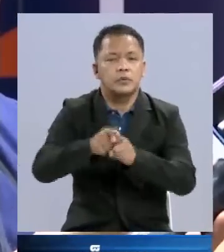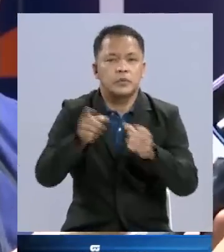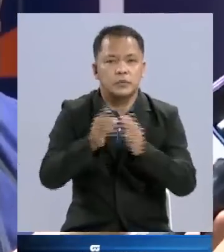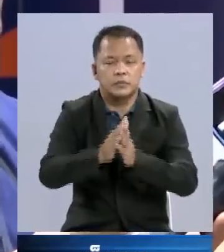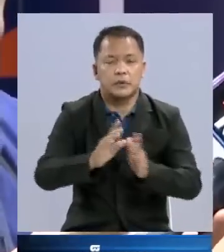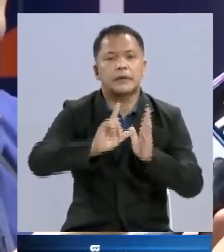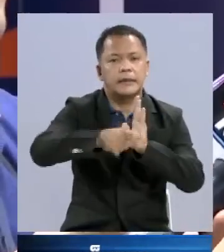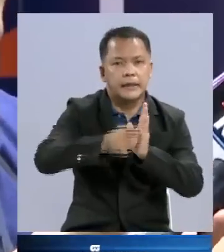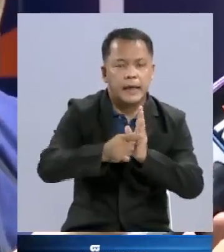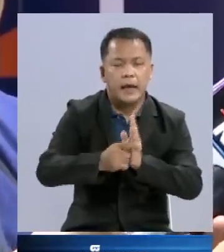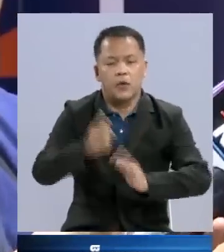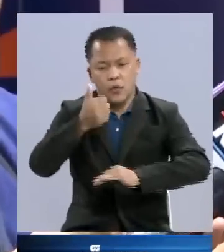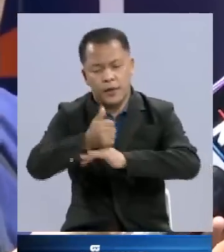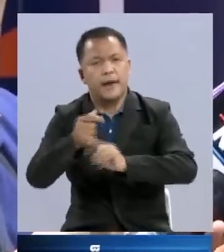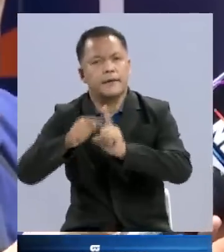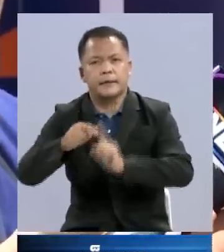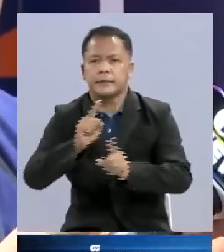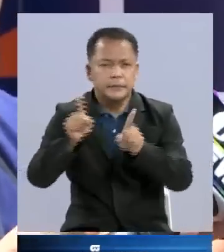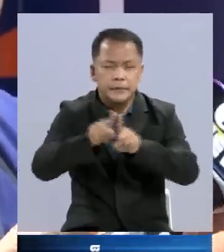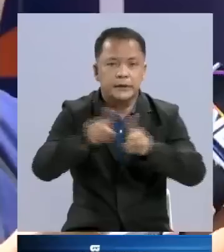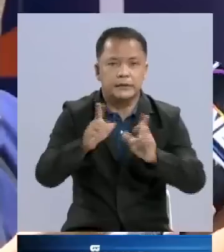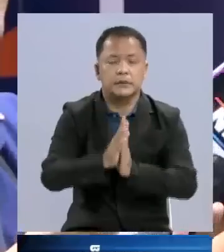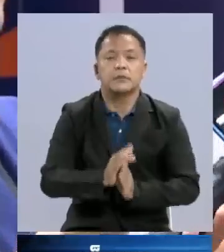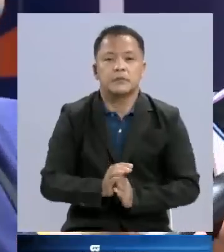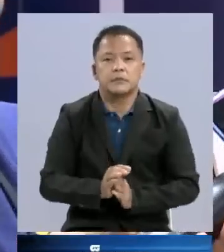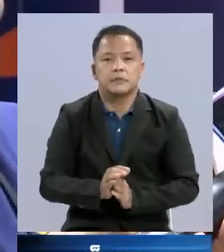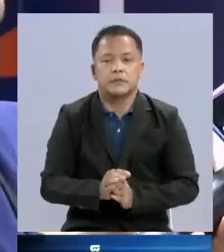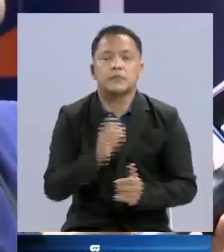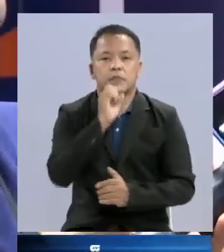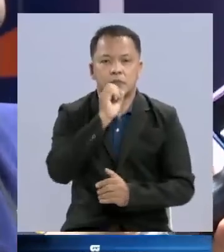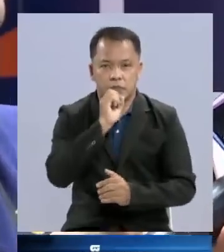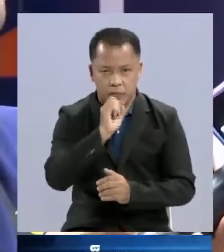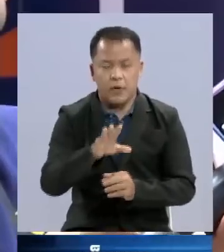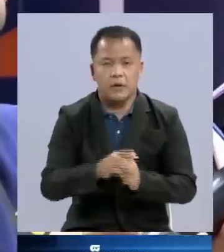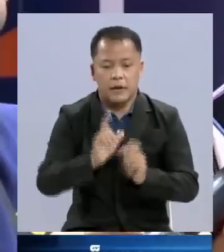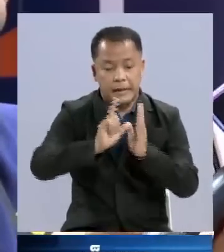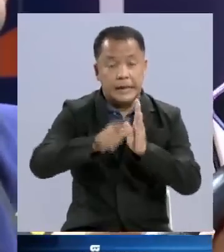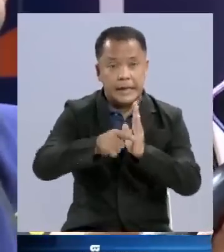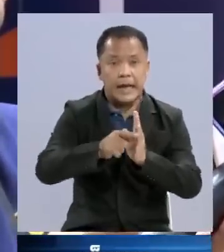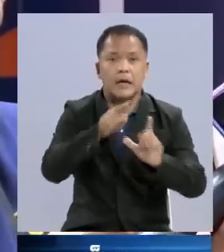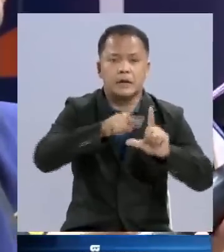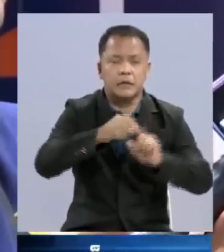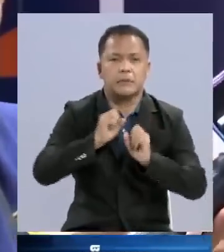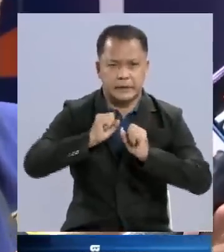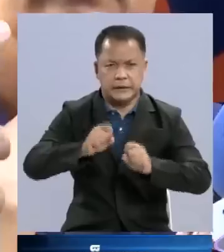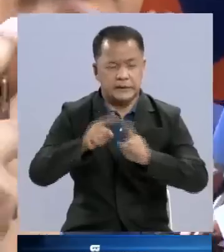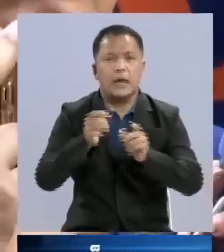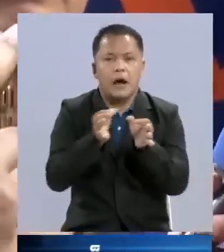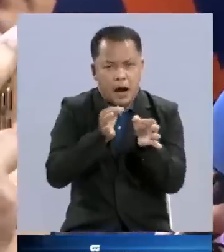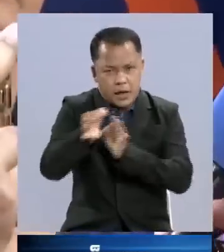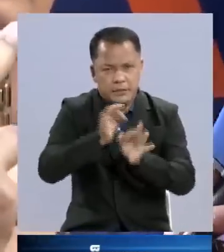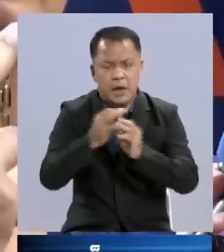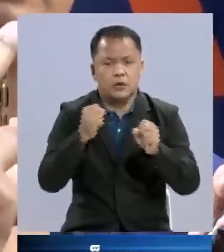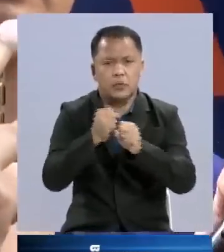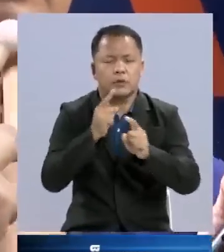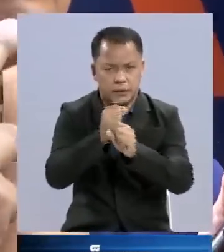ณชัยธวัฒน์เองหรือแม้แต่คุณพิธาเองก็ตามเนี่ยนะครับเรื่องนี้คุณชัยธวัฒน์ตุลาธนบอกว่ายังมั่นใจครับว่าจะชี้แจงแล้วก็ต่อ